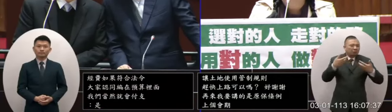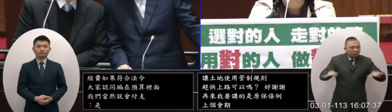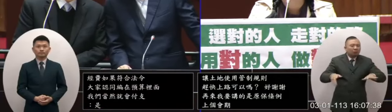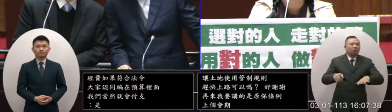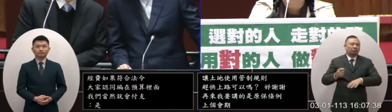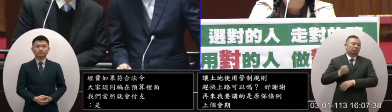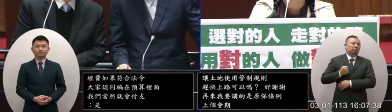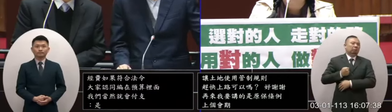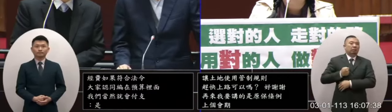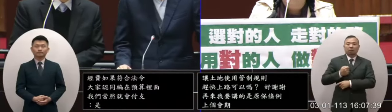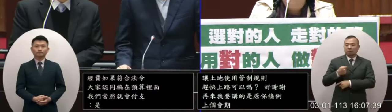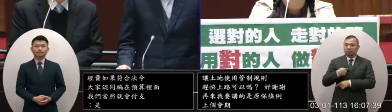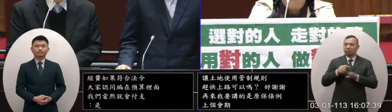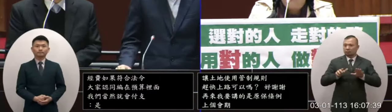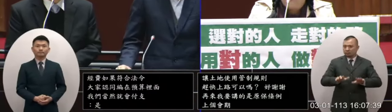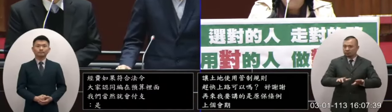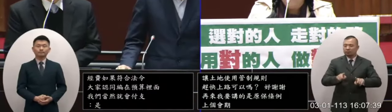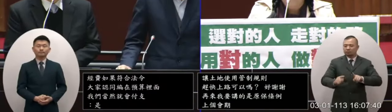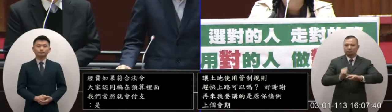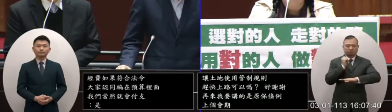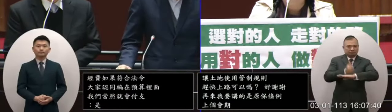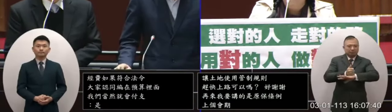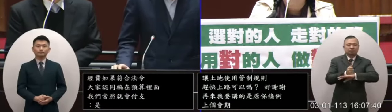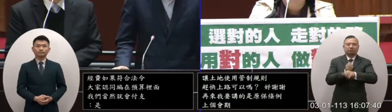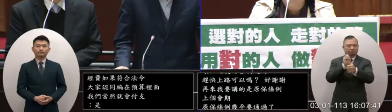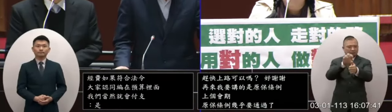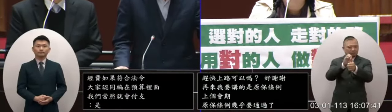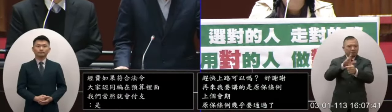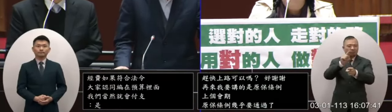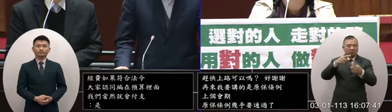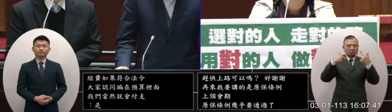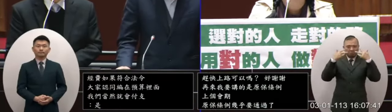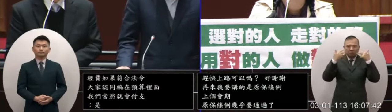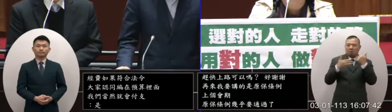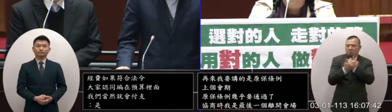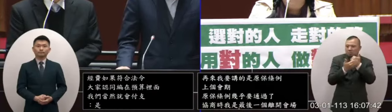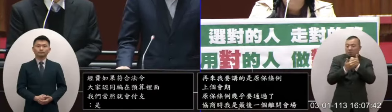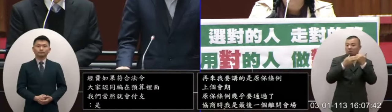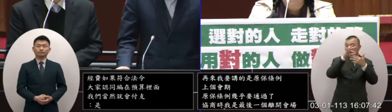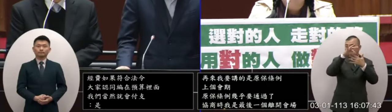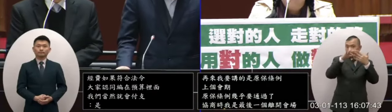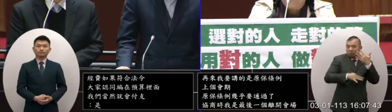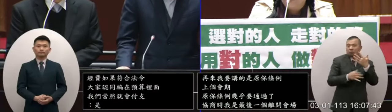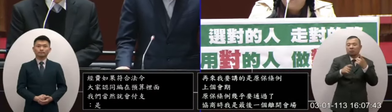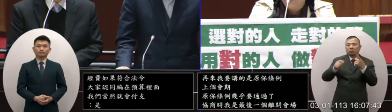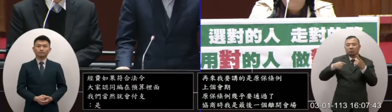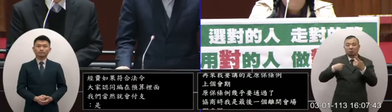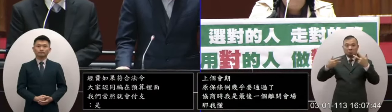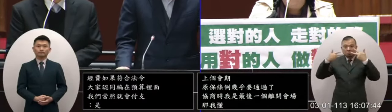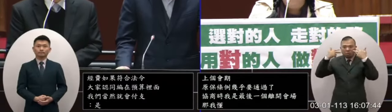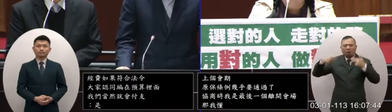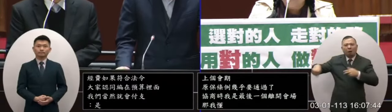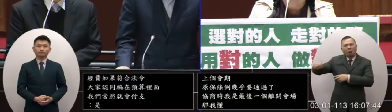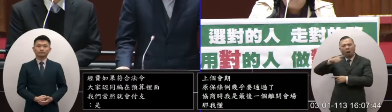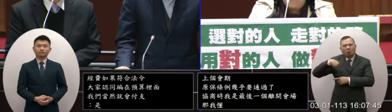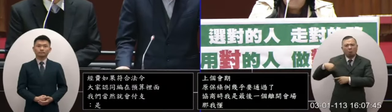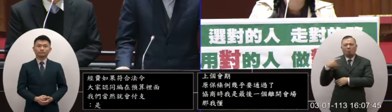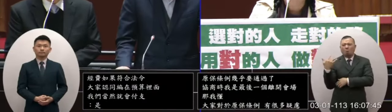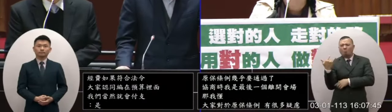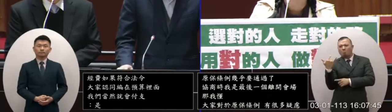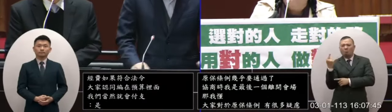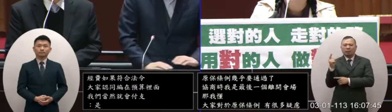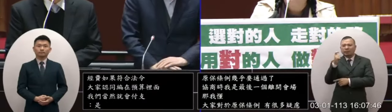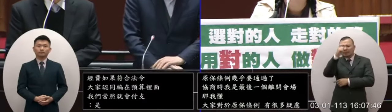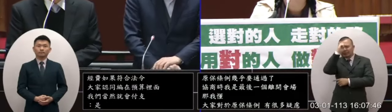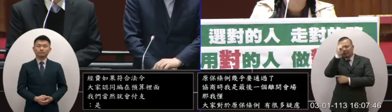个机会要来跟院长报告哈，原保条例很重要很重要，原住民期待很久。第一个，